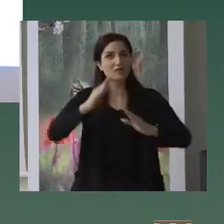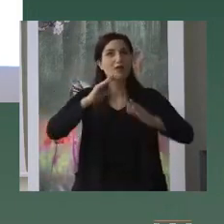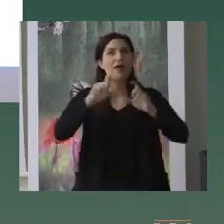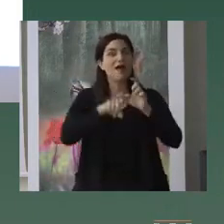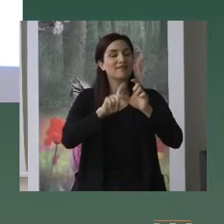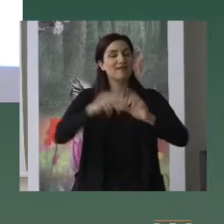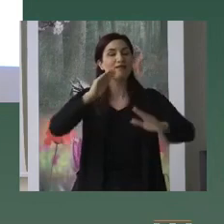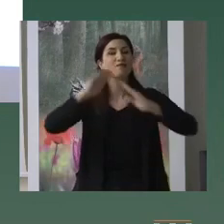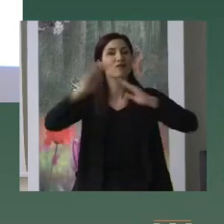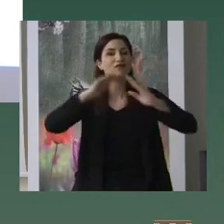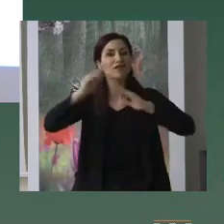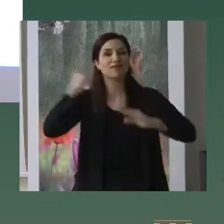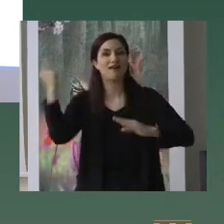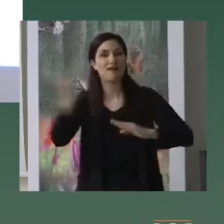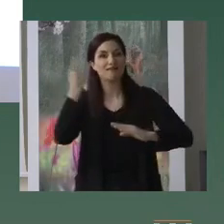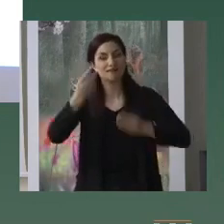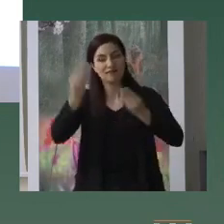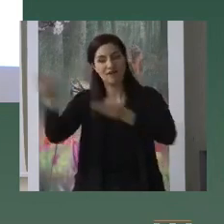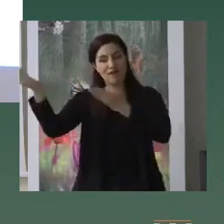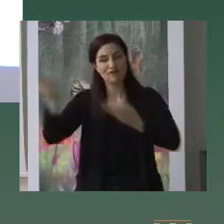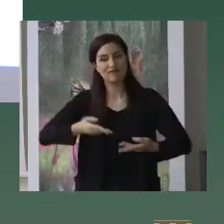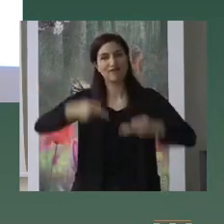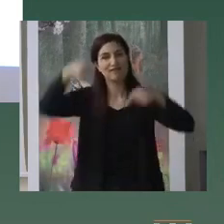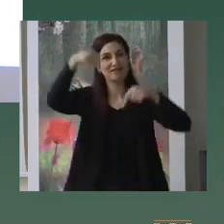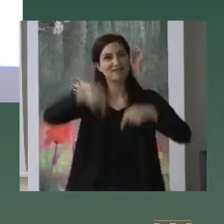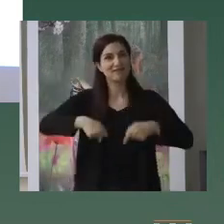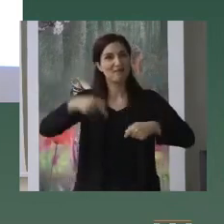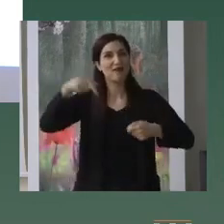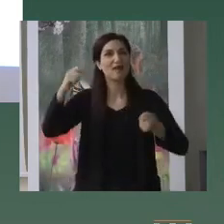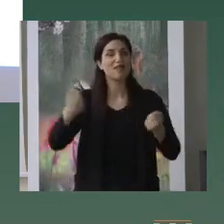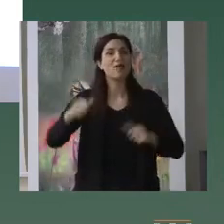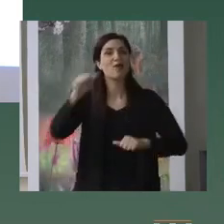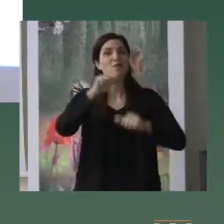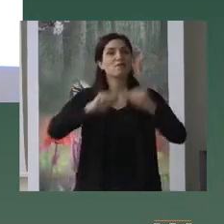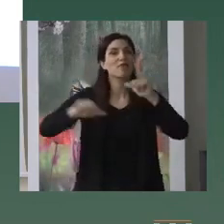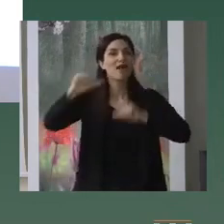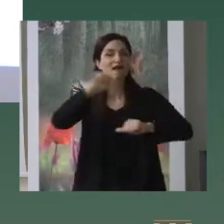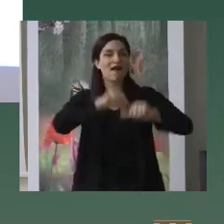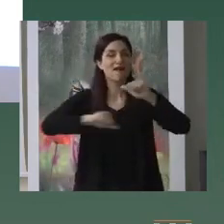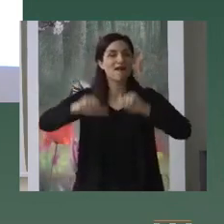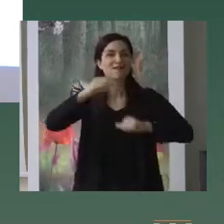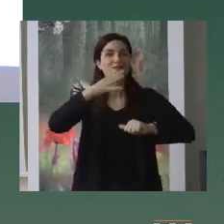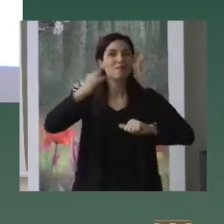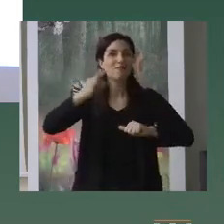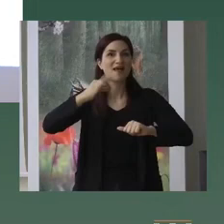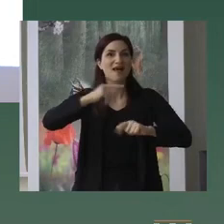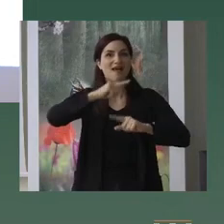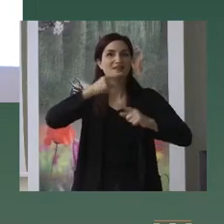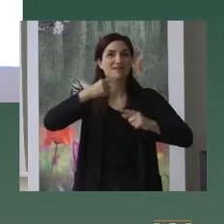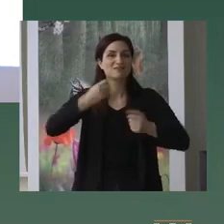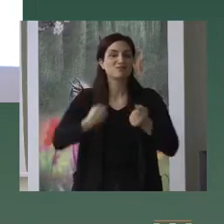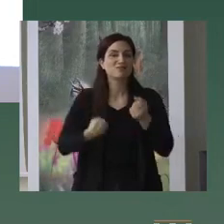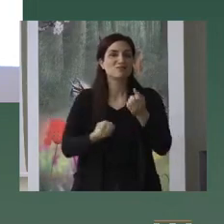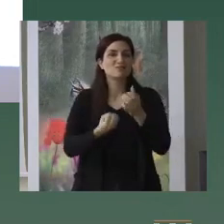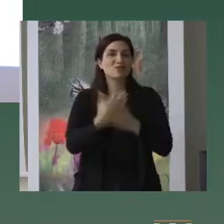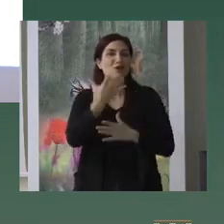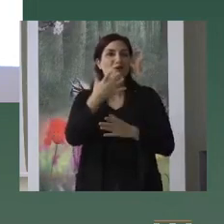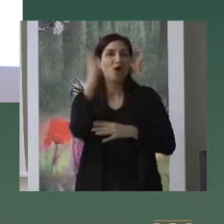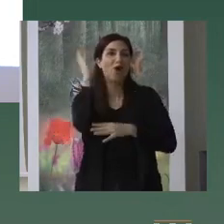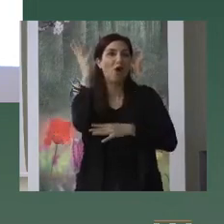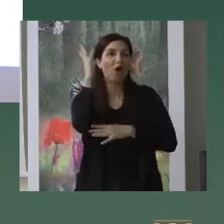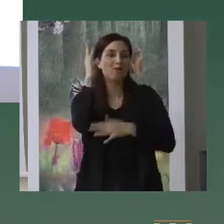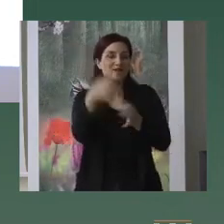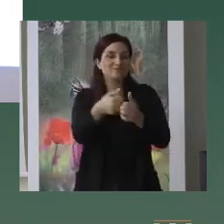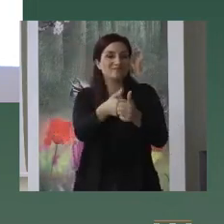καλωσορίσω στο σημερινό Lab, ένα καινούριο κύκλο στην Ελληνική Εταιρεία που εγκαινιάζουμε